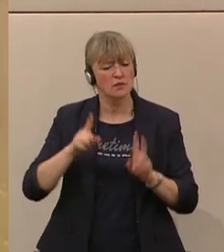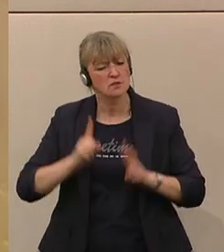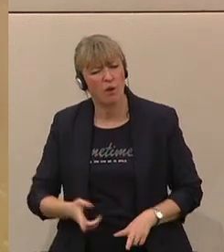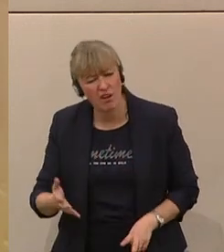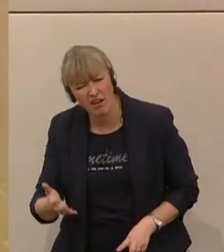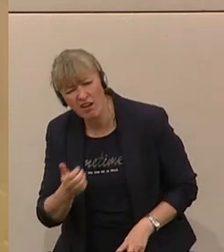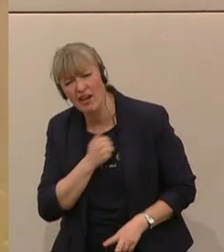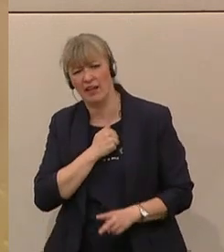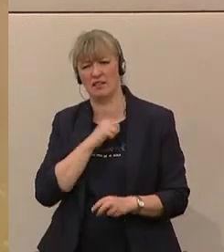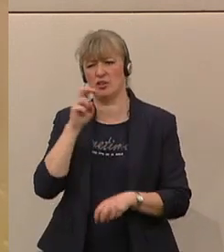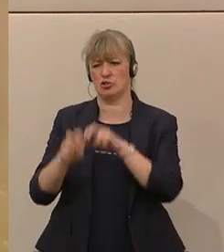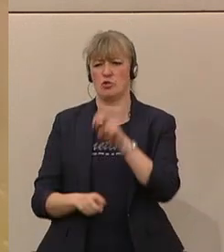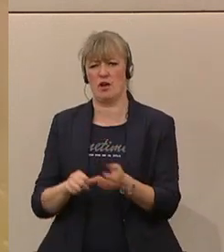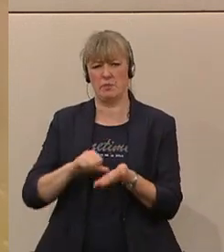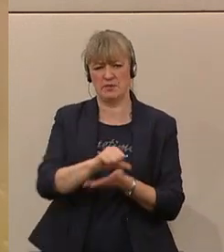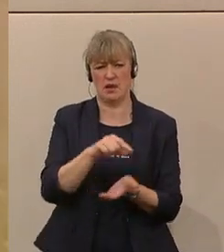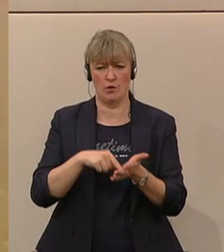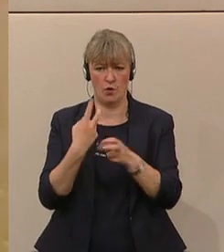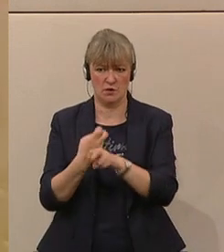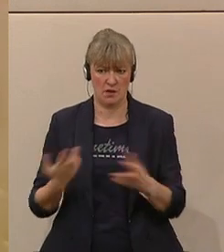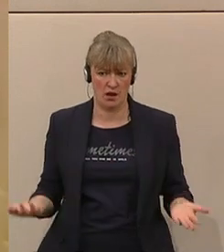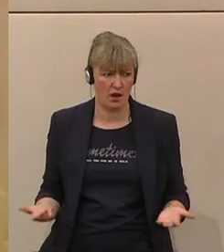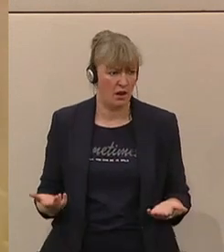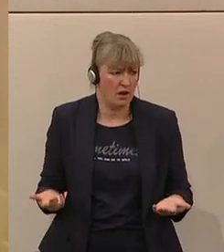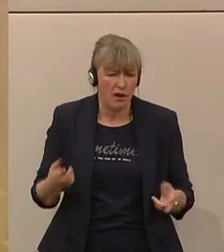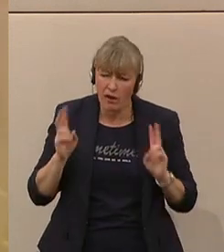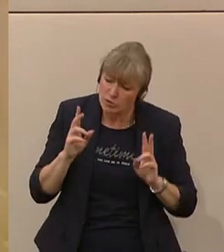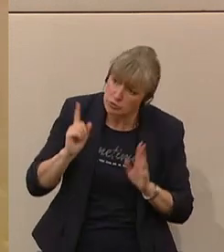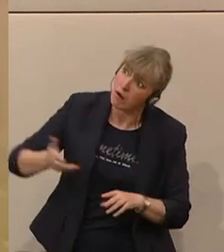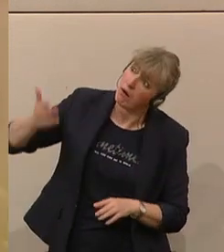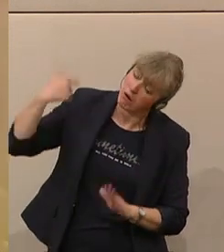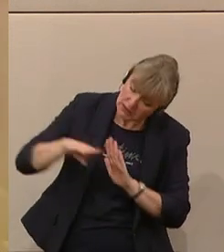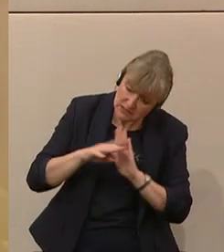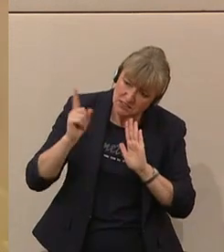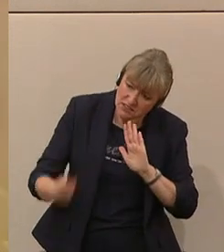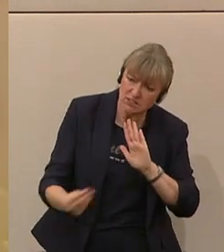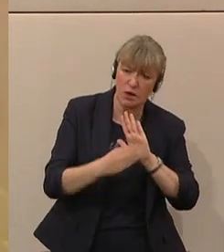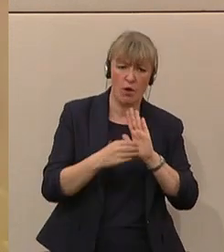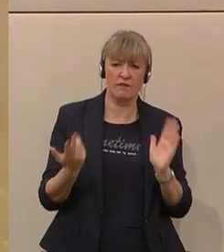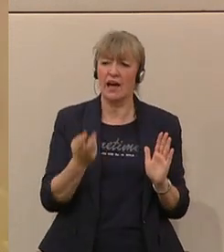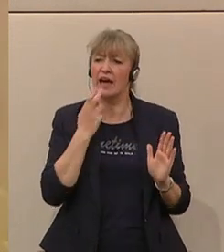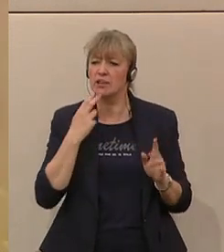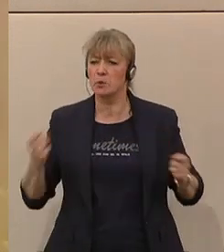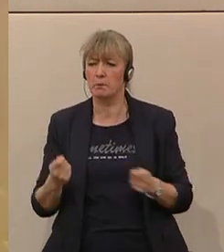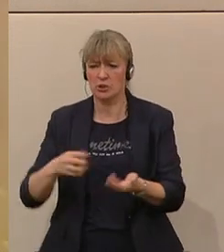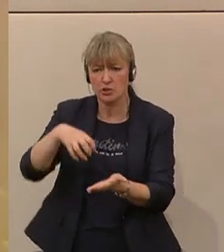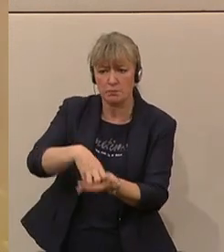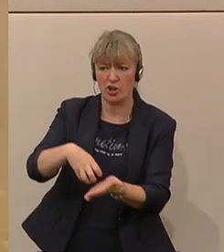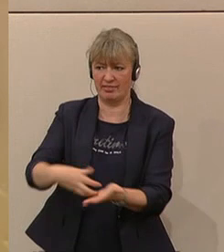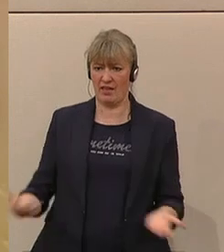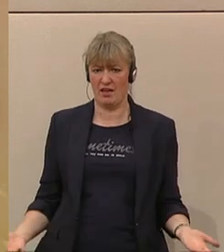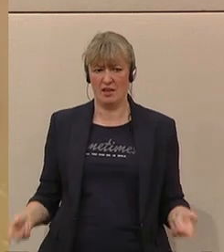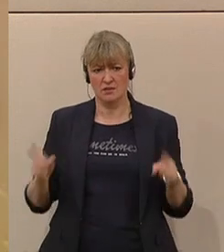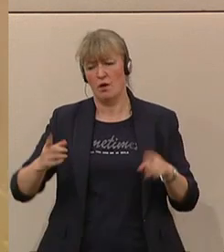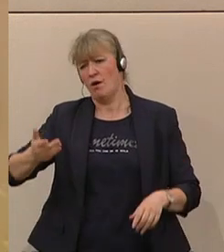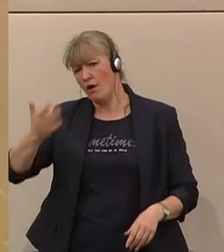Steuern zahlen in Österreich. Wir könnten schon längst Gesetze haben, wo drinsteht, es gibt eine elektronische Betriebsstätte. Wir könnten